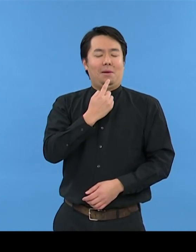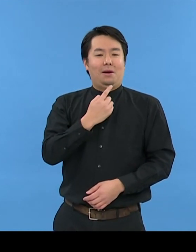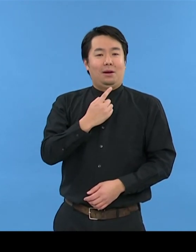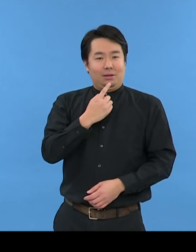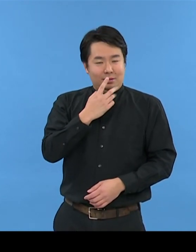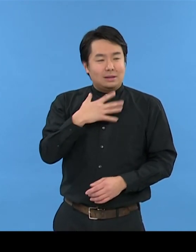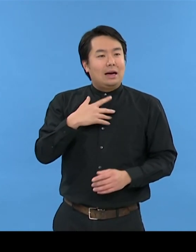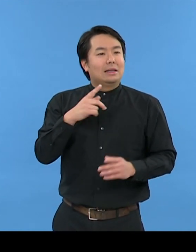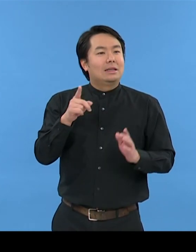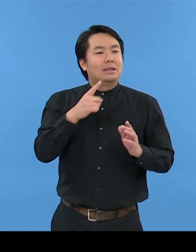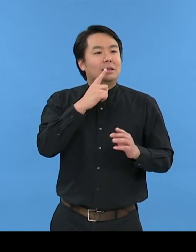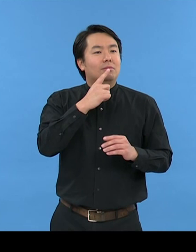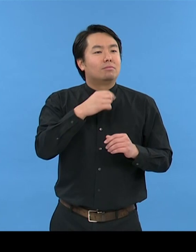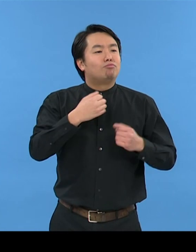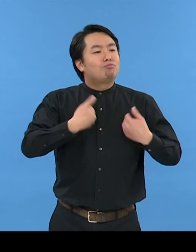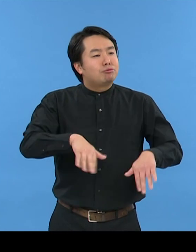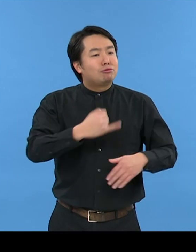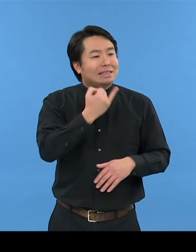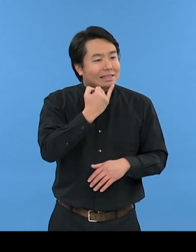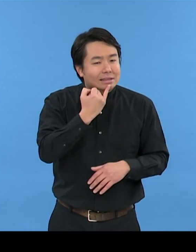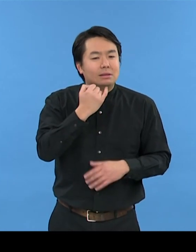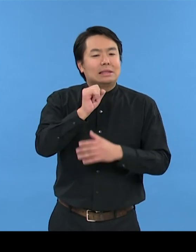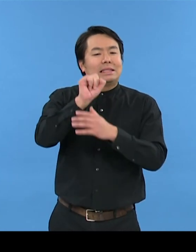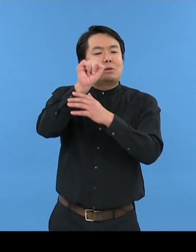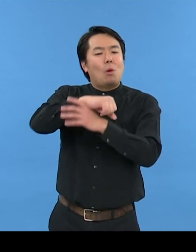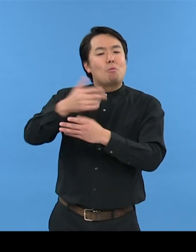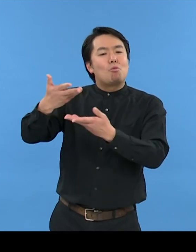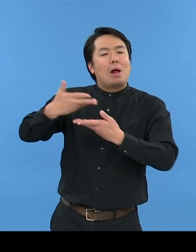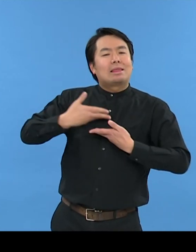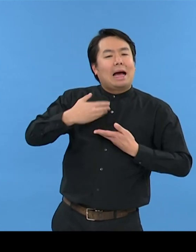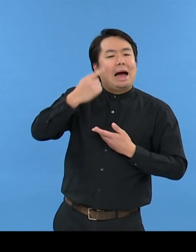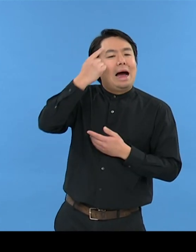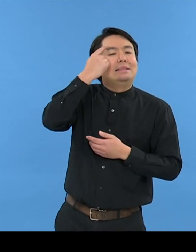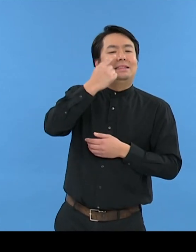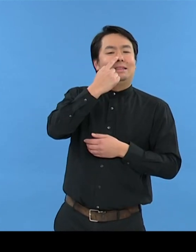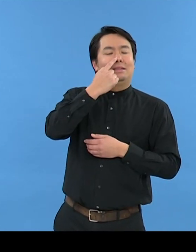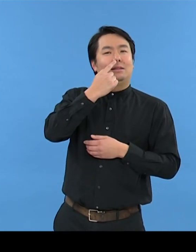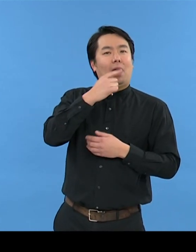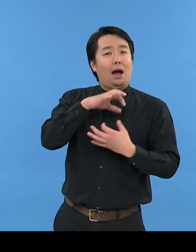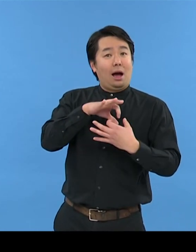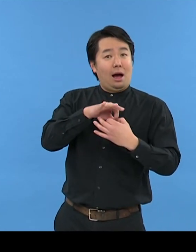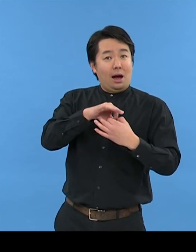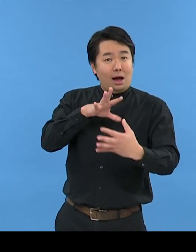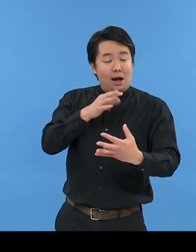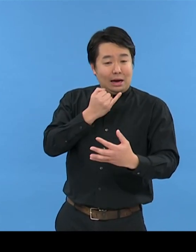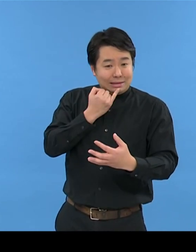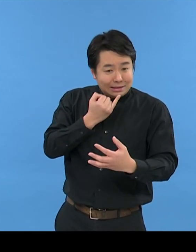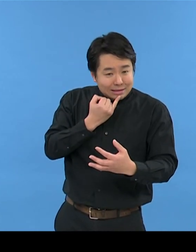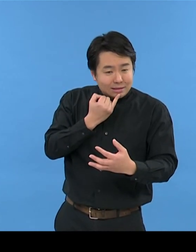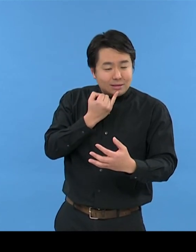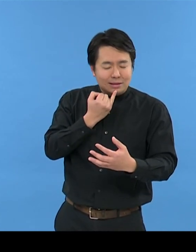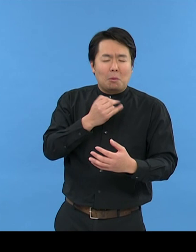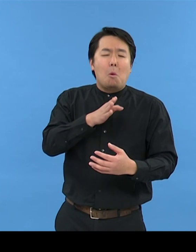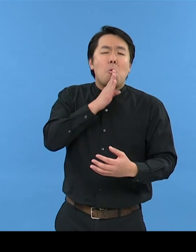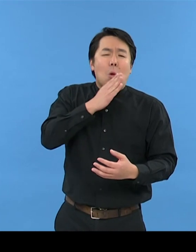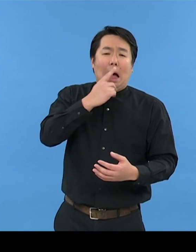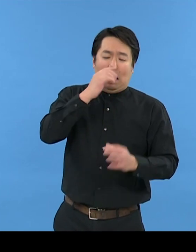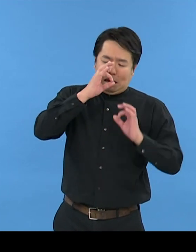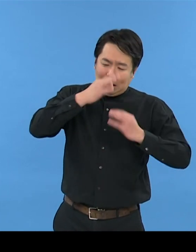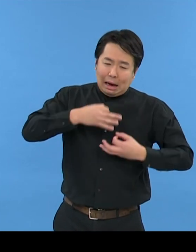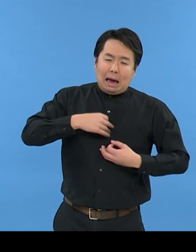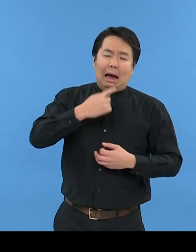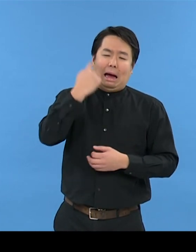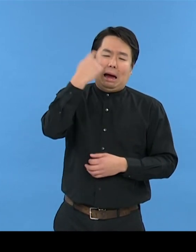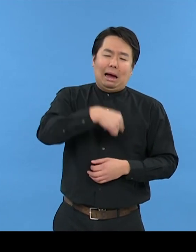が免罪符を頂いている気がしました俺は関わることをしなくていいんだ本当